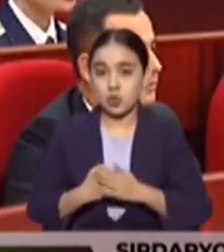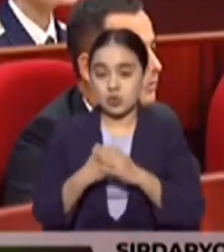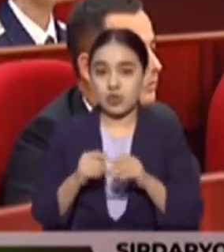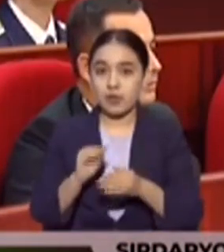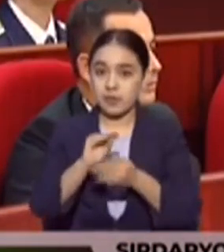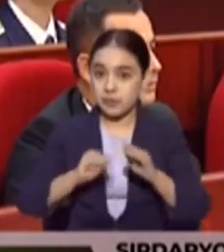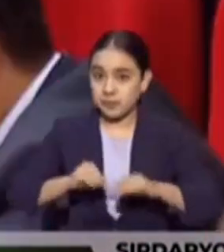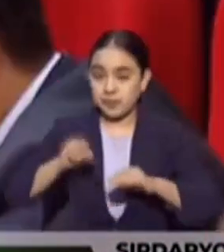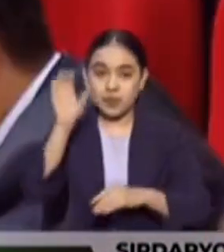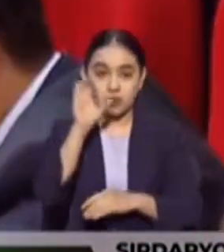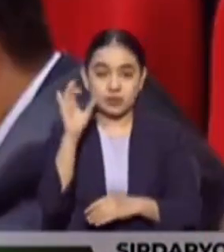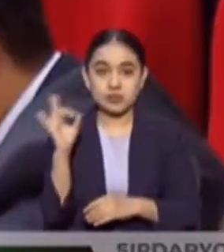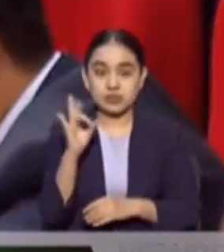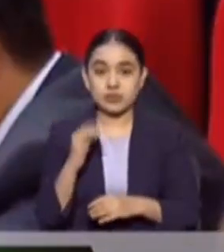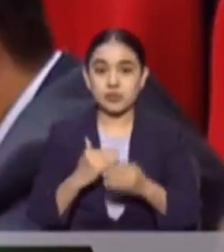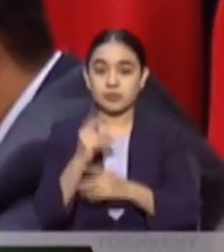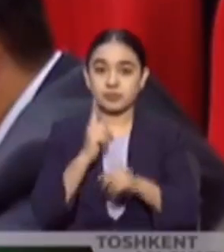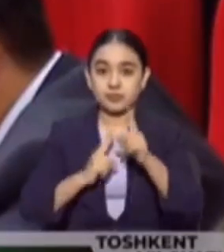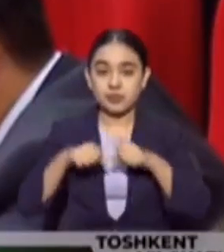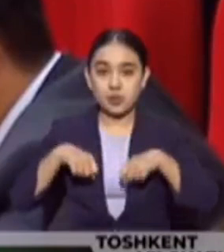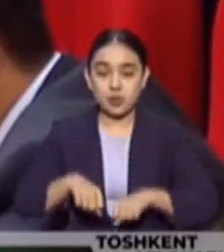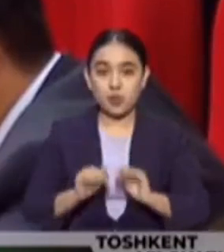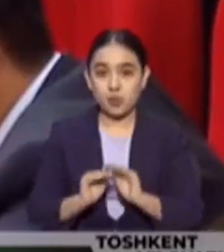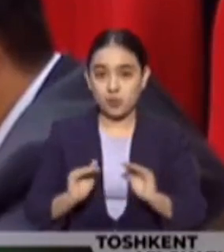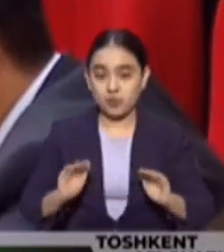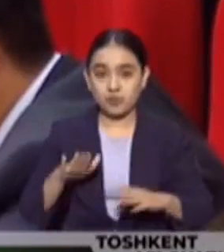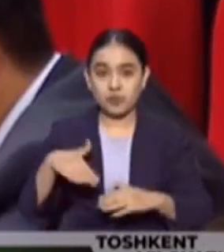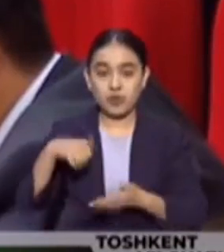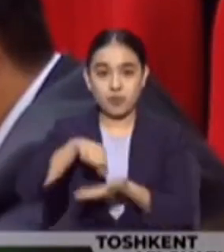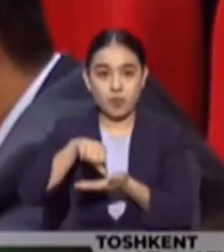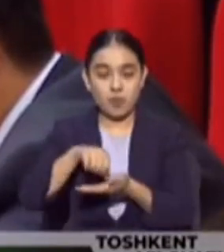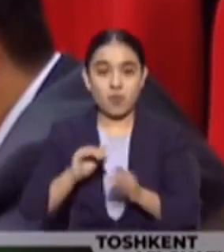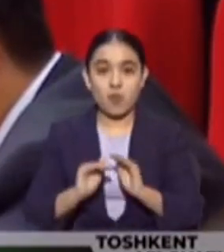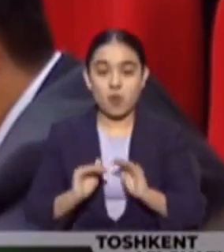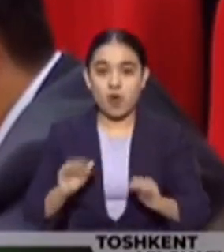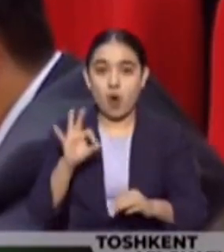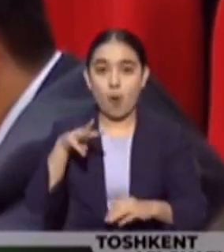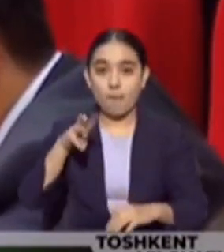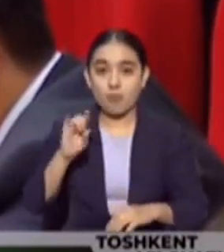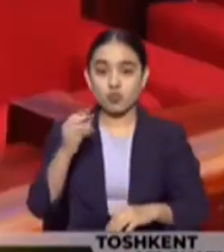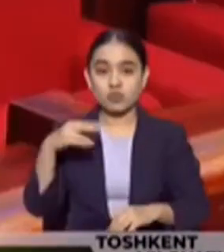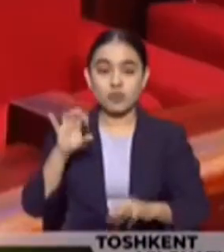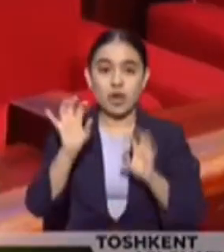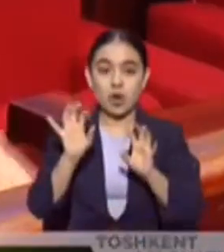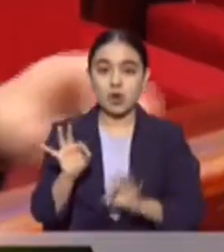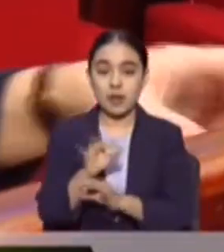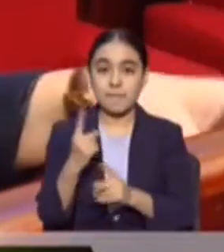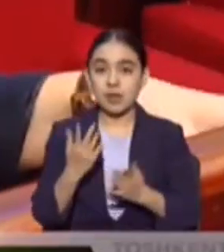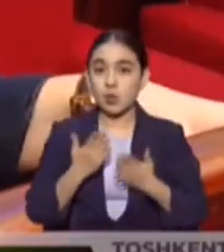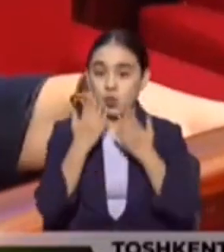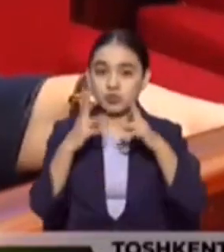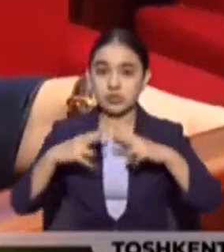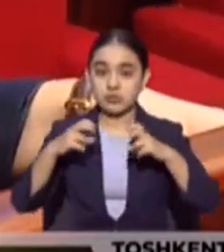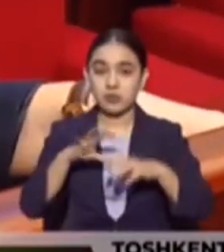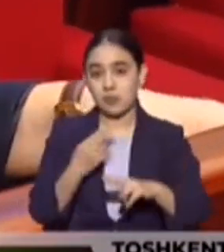chiqilgan O'zbekiston Respublikasi Oliy Majlisining bola huquqlari bo'yicha vakili Bolalar ombudsmani to'g'risidagi qonun loyihasi birinchi o'qishda ko'rib